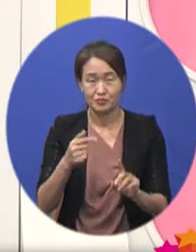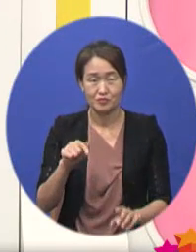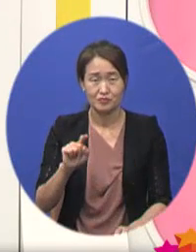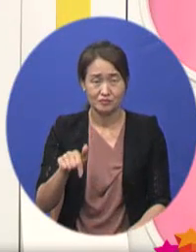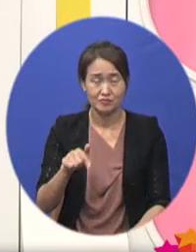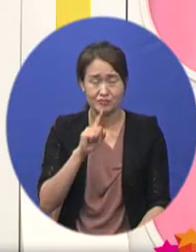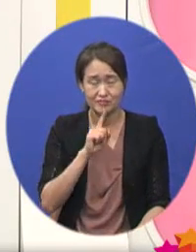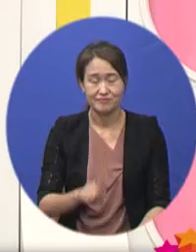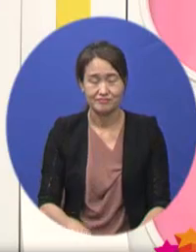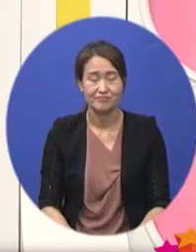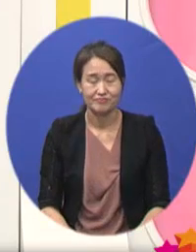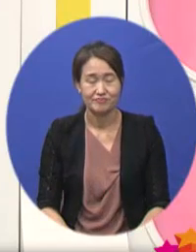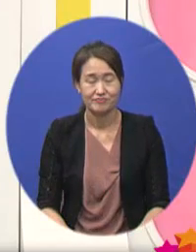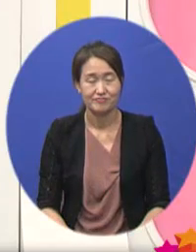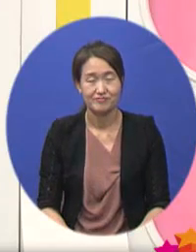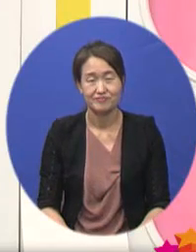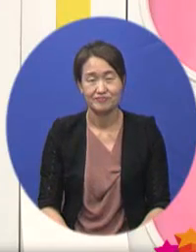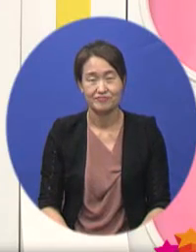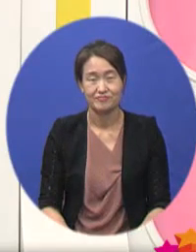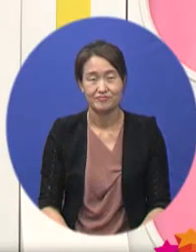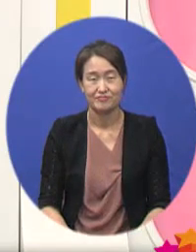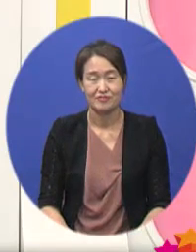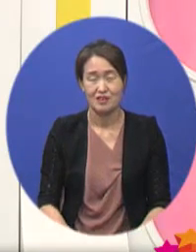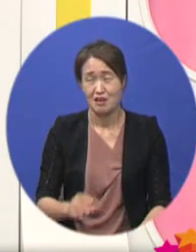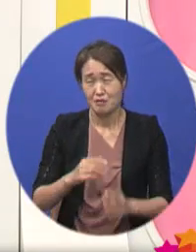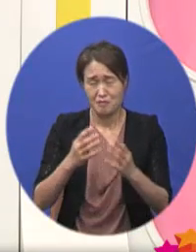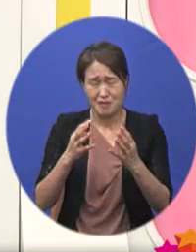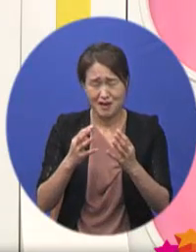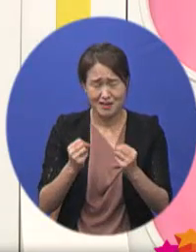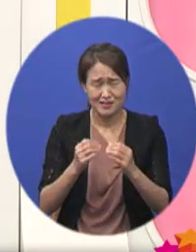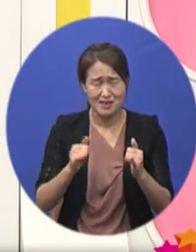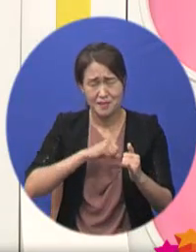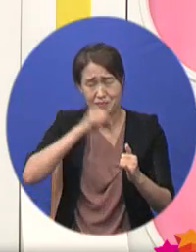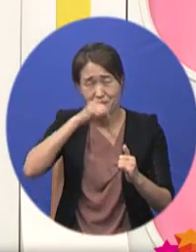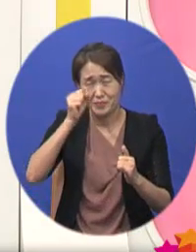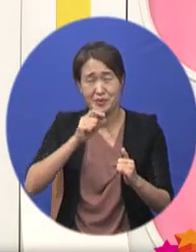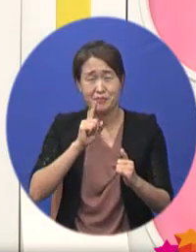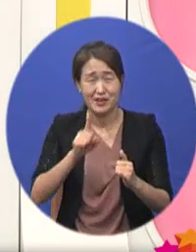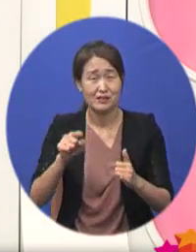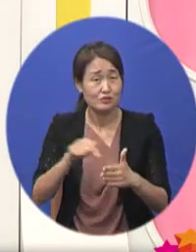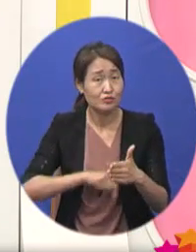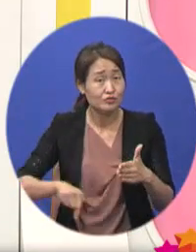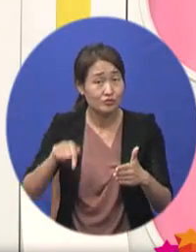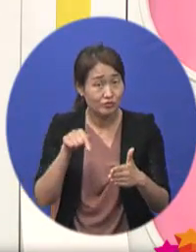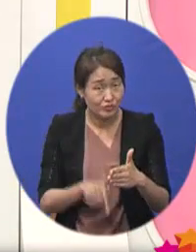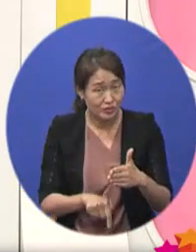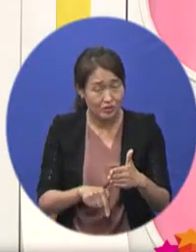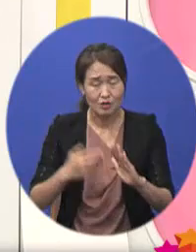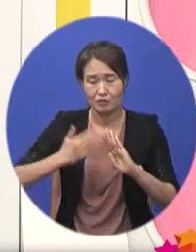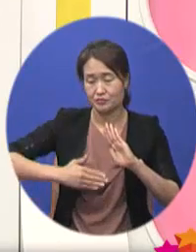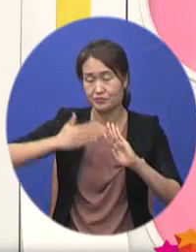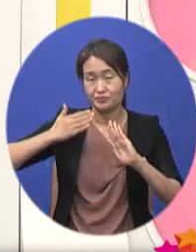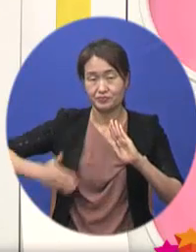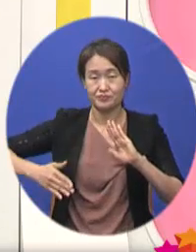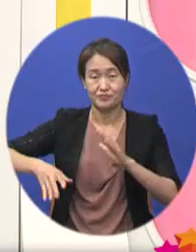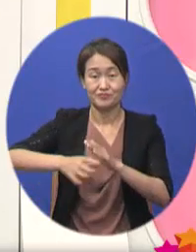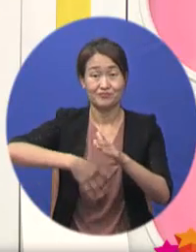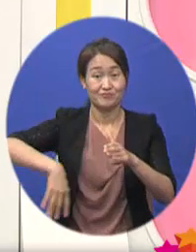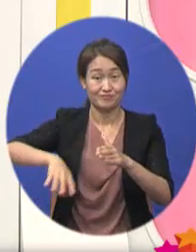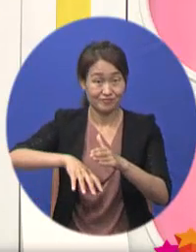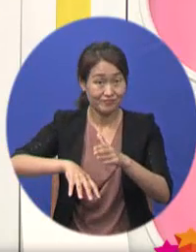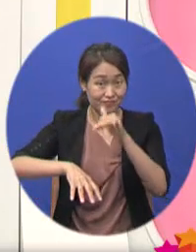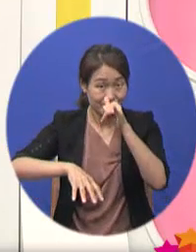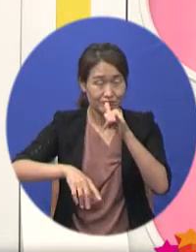1번 노각이 정답이었습니다. 네, 네. 많은 분들이 맞춰주셨죠? 그렇죠. 네. 그중에서 저희가 네. 공정하게 추첨을